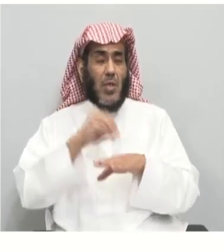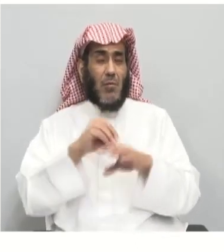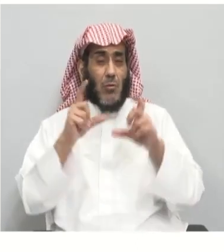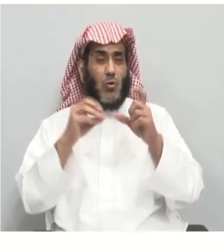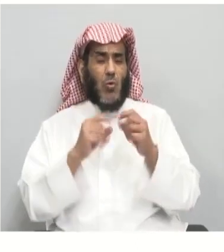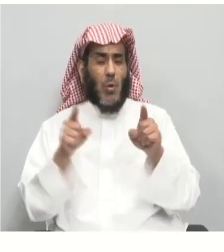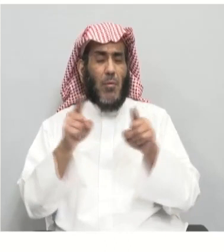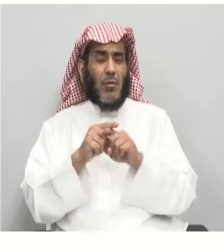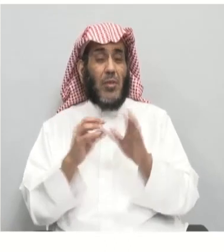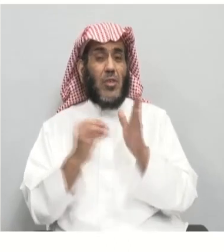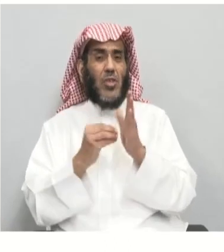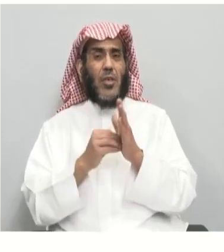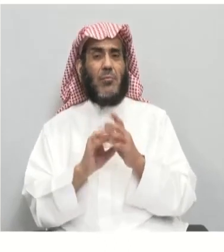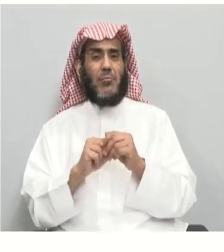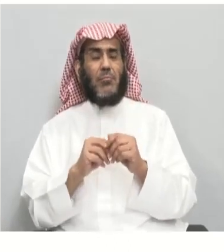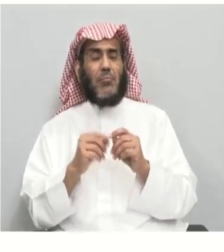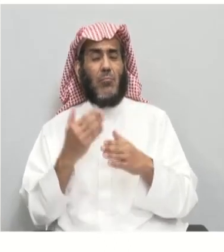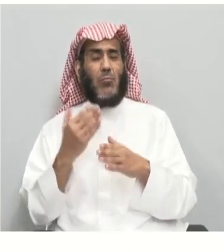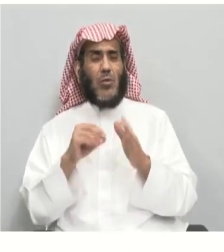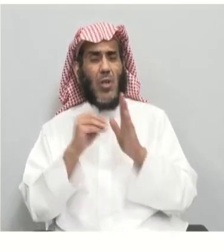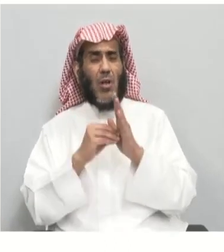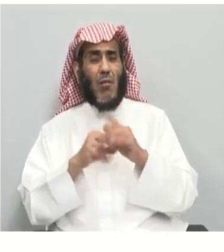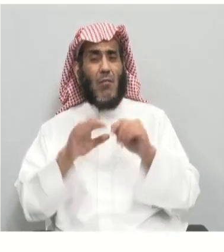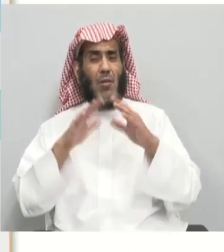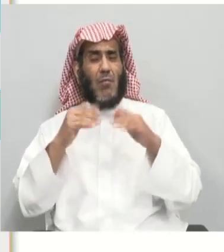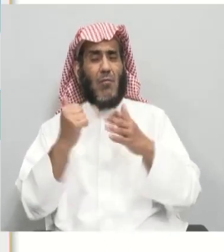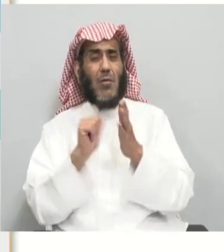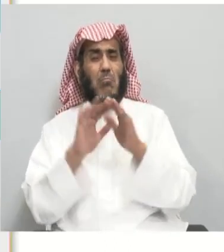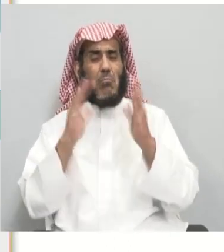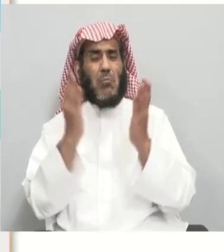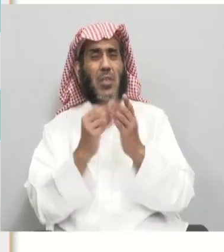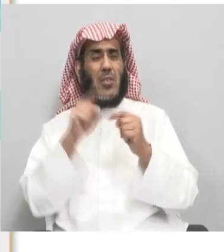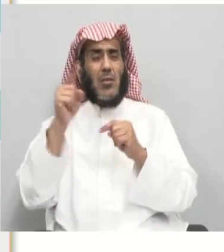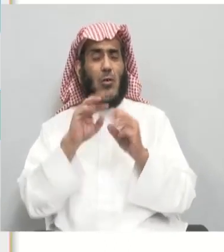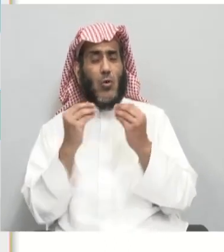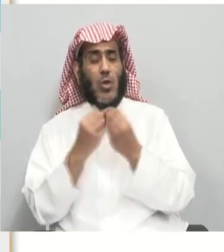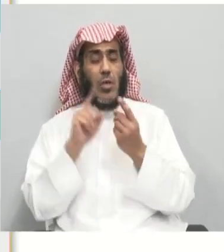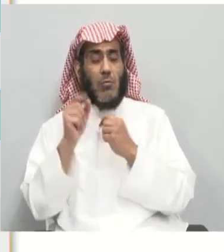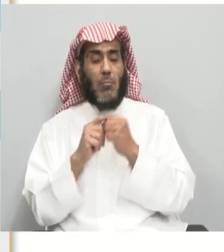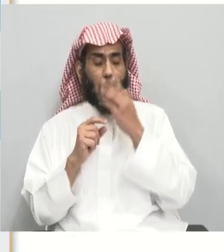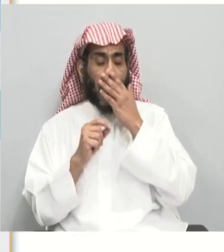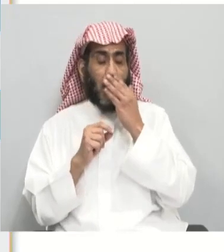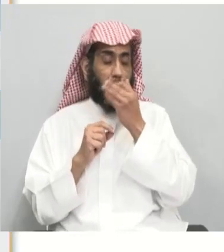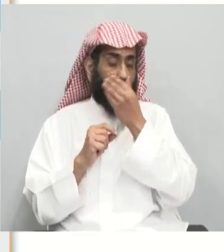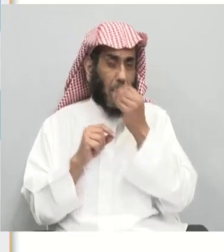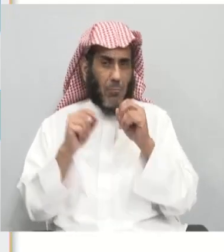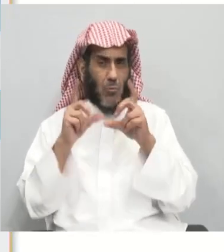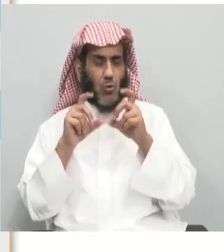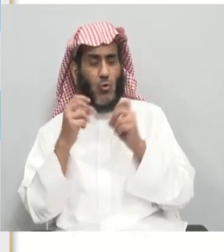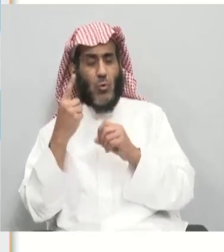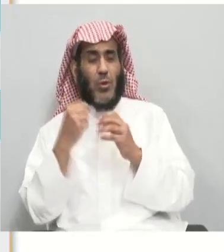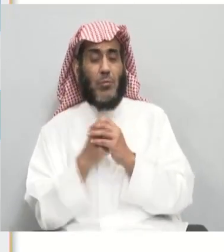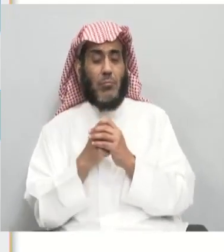الصور المناسبه للشعار وتعليقه في فناء المدرسه نشاهد سويا لدينا الصوره